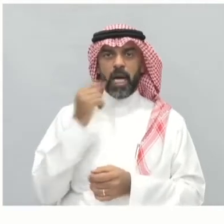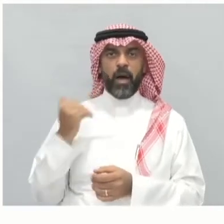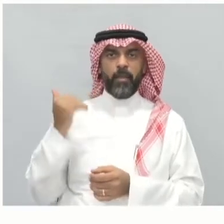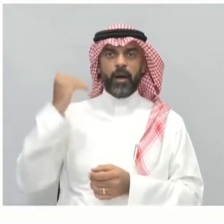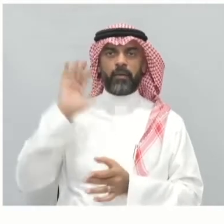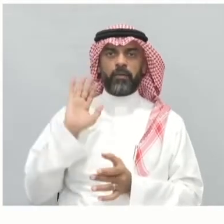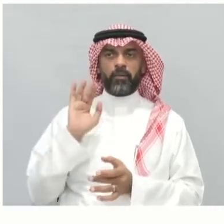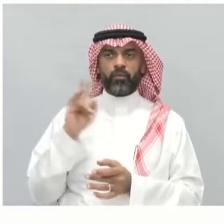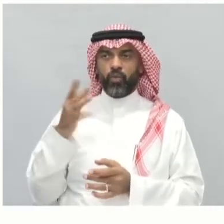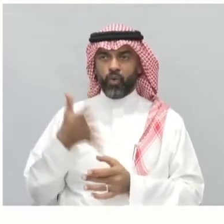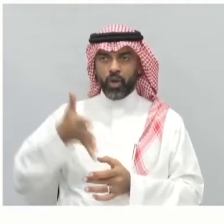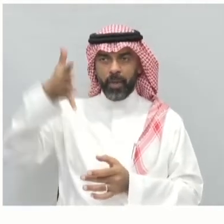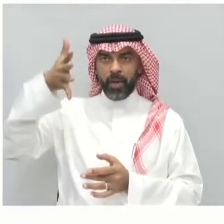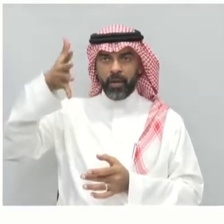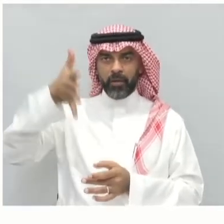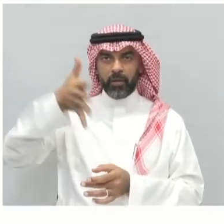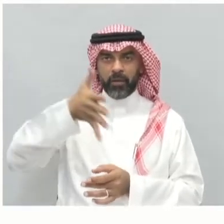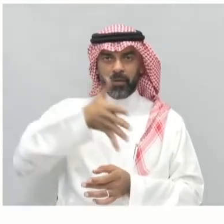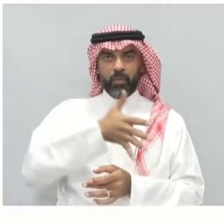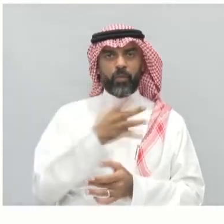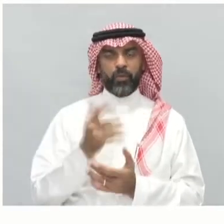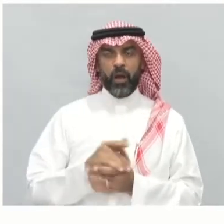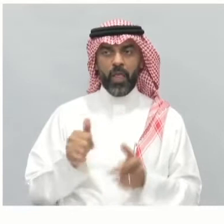حسب الاعمار من الاكبر